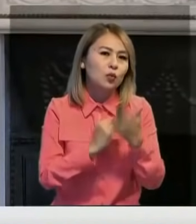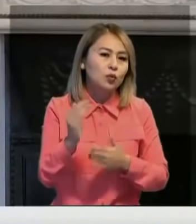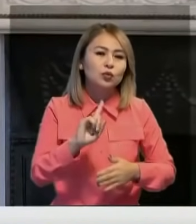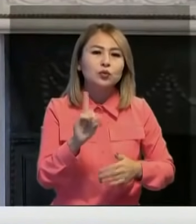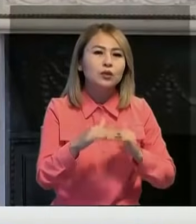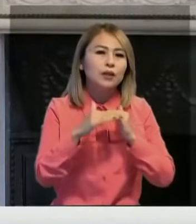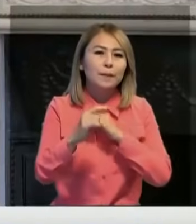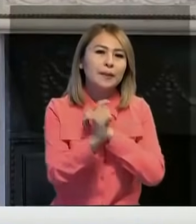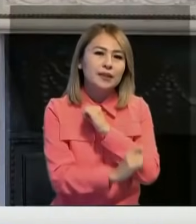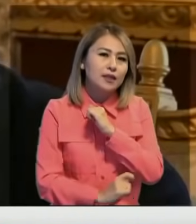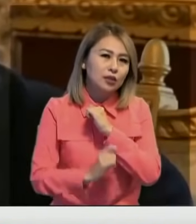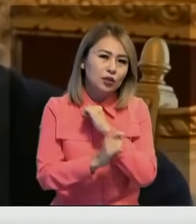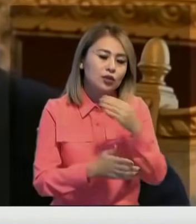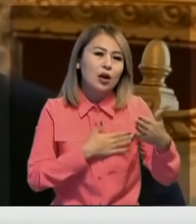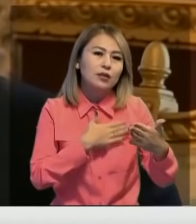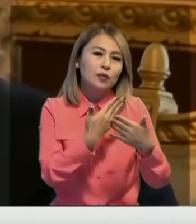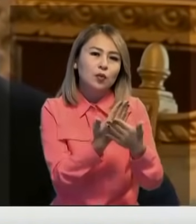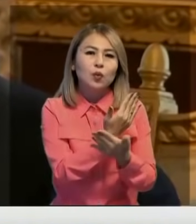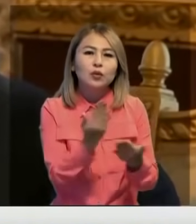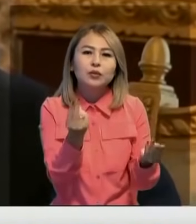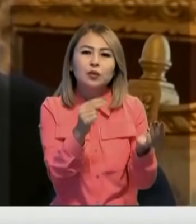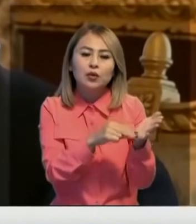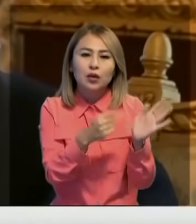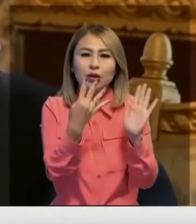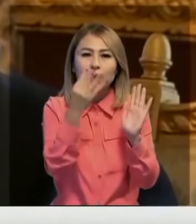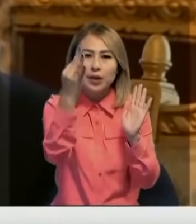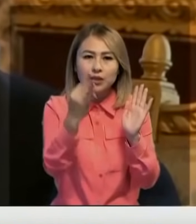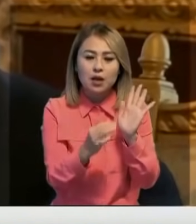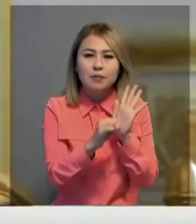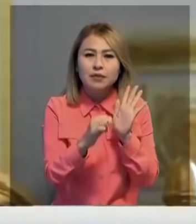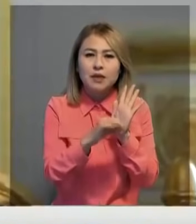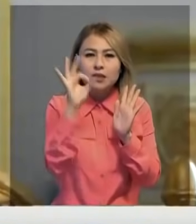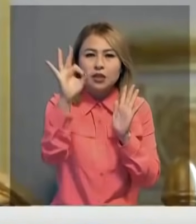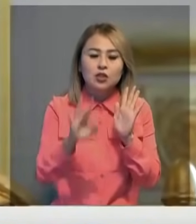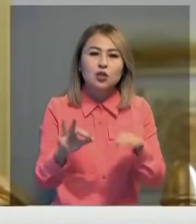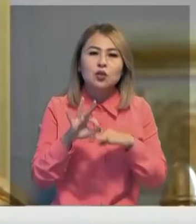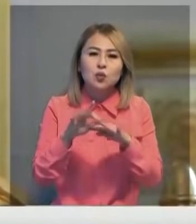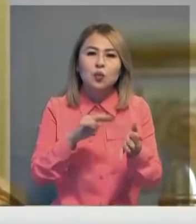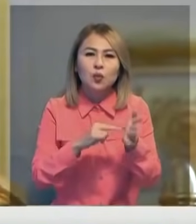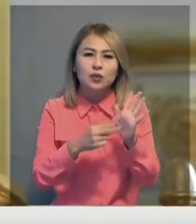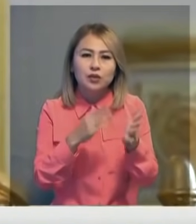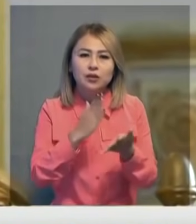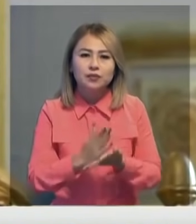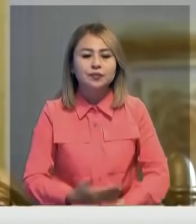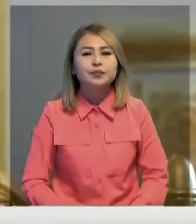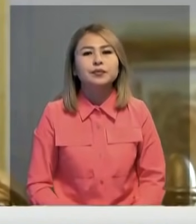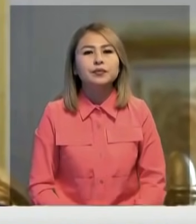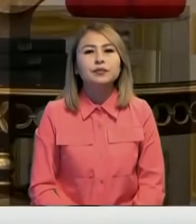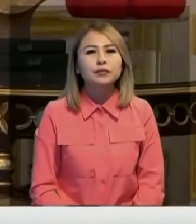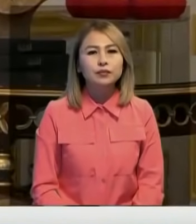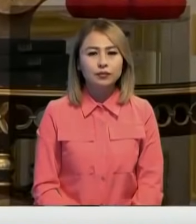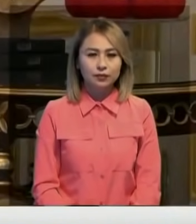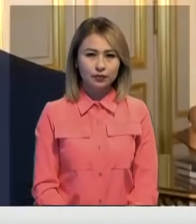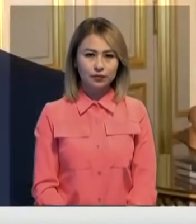жоғары болу үшін отандық материалдардың үлесін арттырып, оның көлемін 40%-тен 60%-ке дейін жеткізу көзделген.